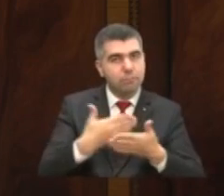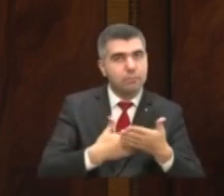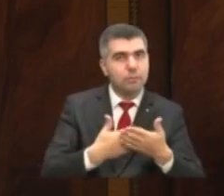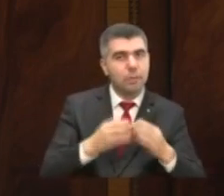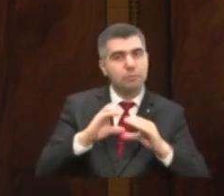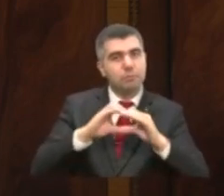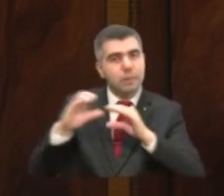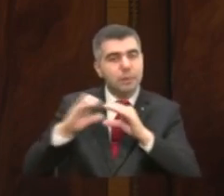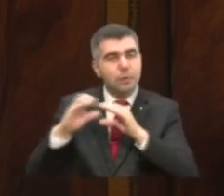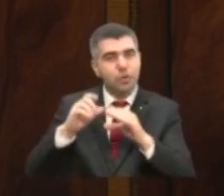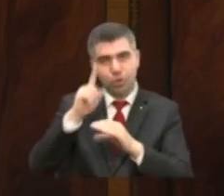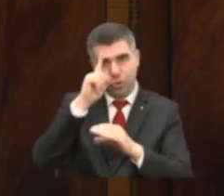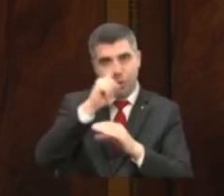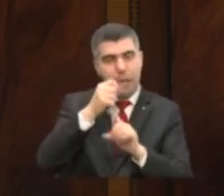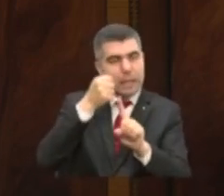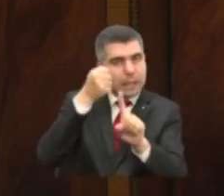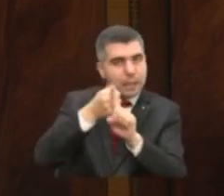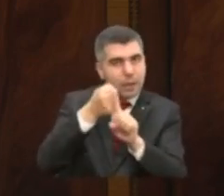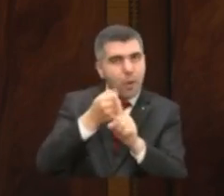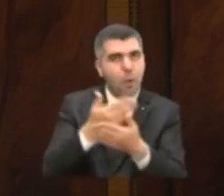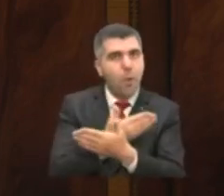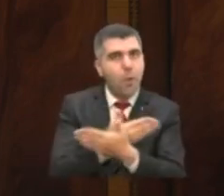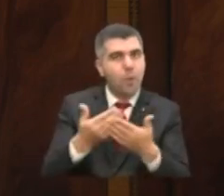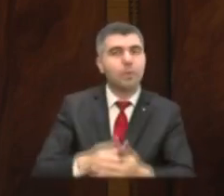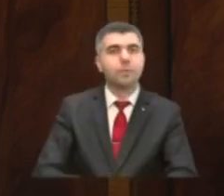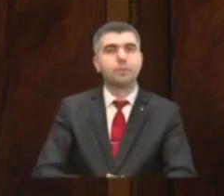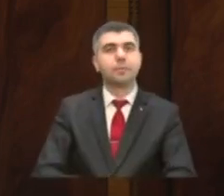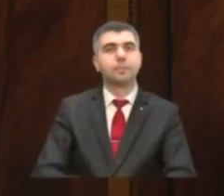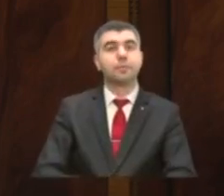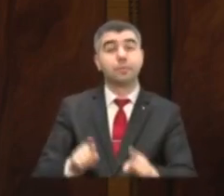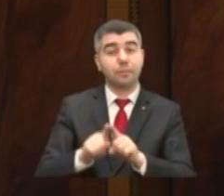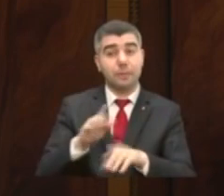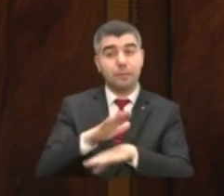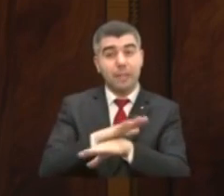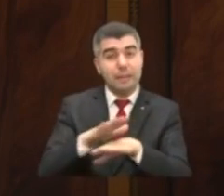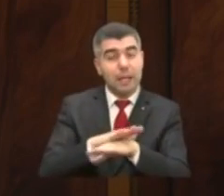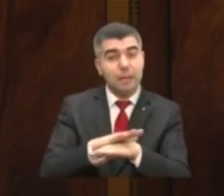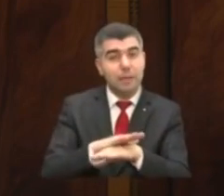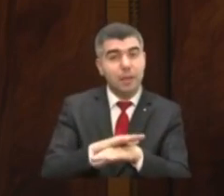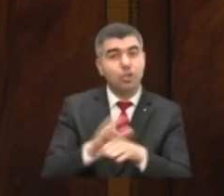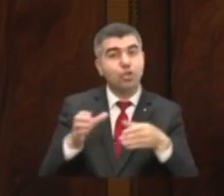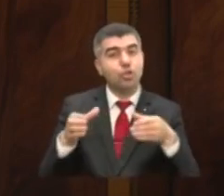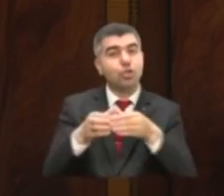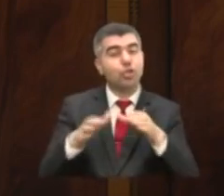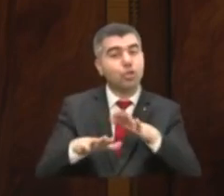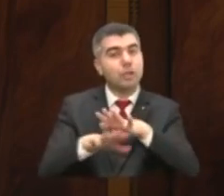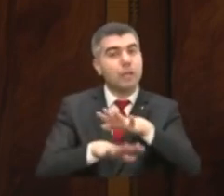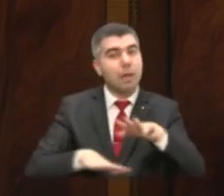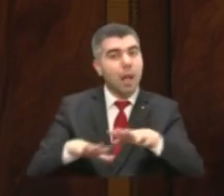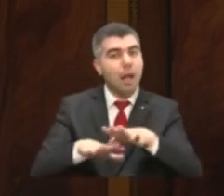في هذا الورش بكل عزيمة إن شاء الله باش نجه. إذن السياسة الاجتماعية للحكومة كما قلت ثبت